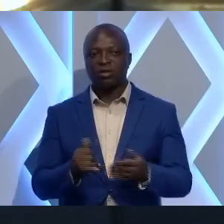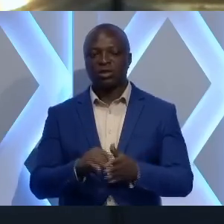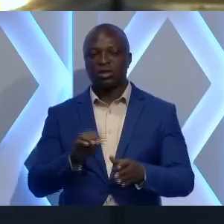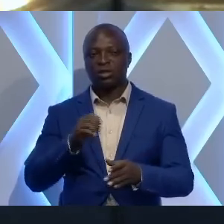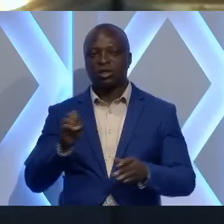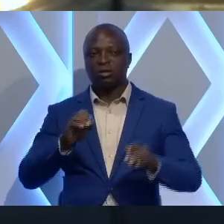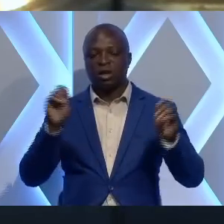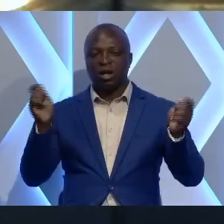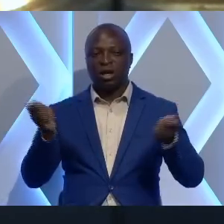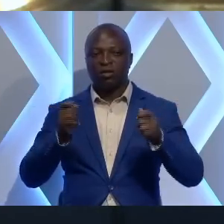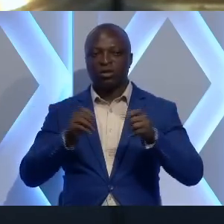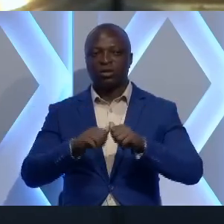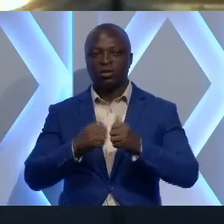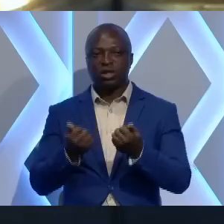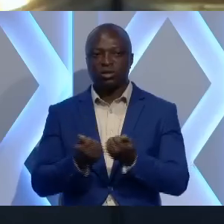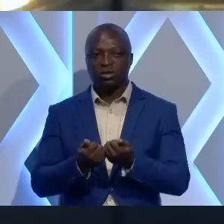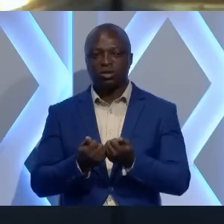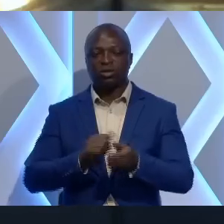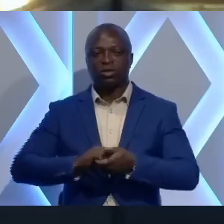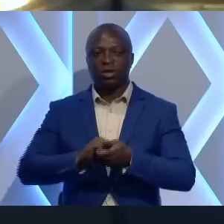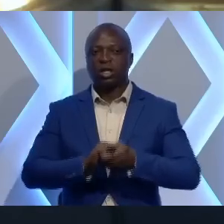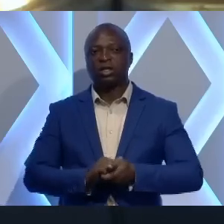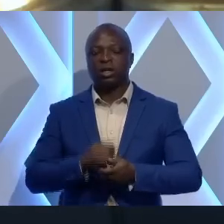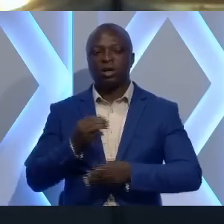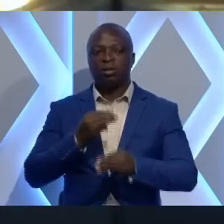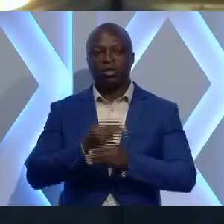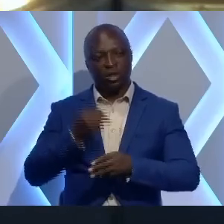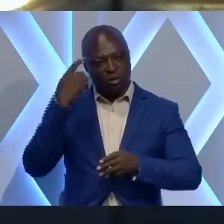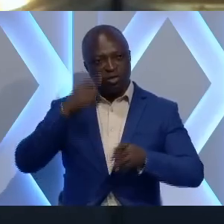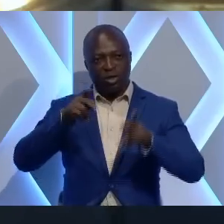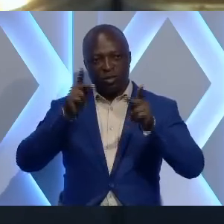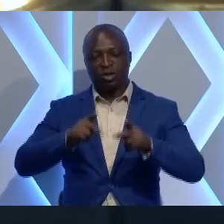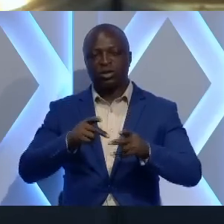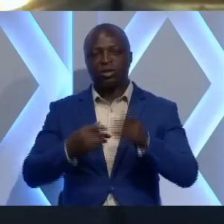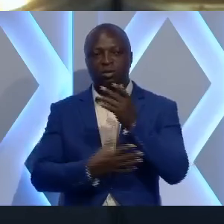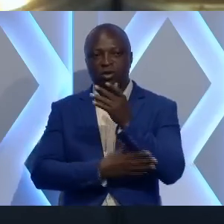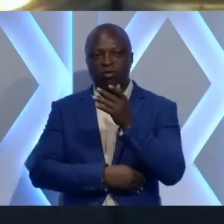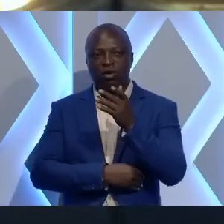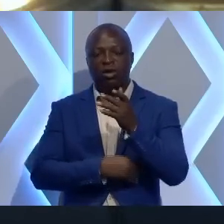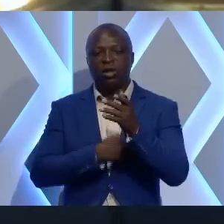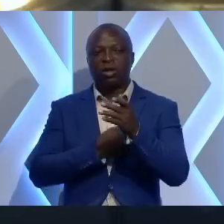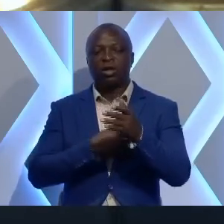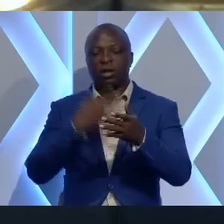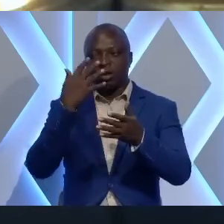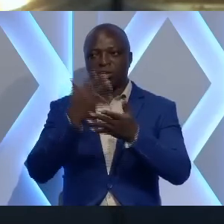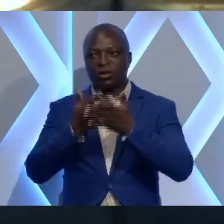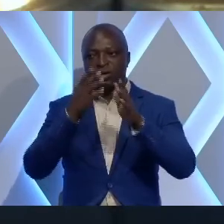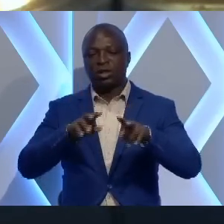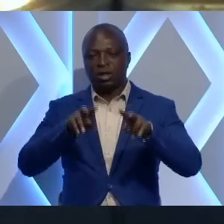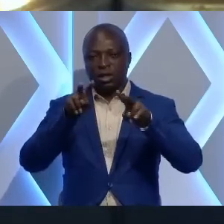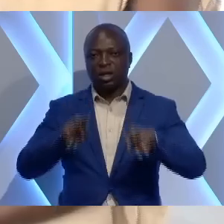10e anniversaire de l'association Solidarité mondiale pour les personnes démunies et des détenus. Ulrich Amiga.